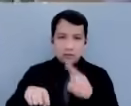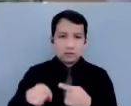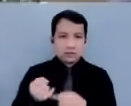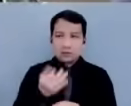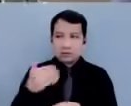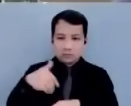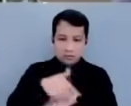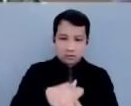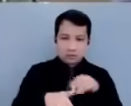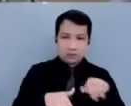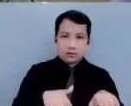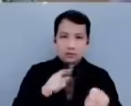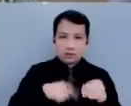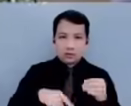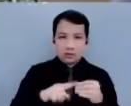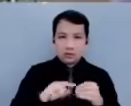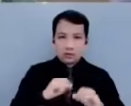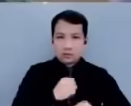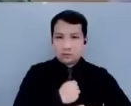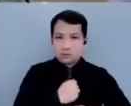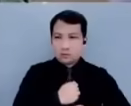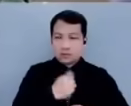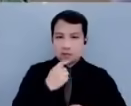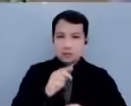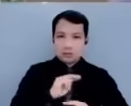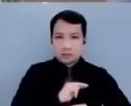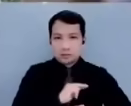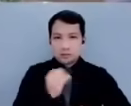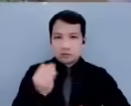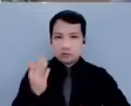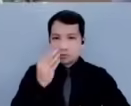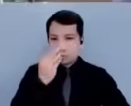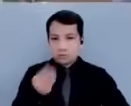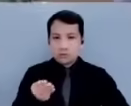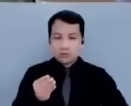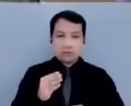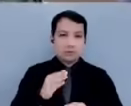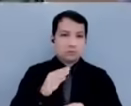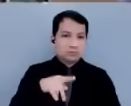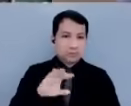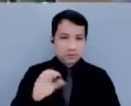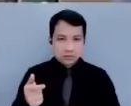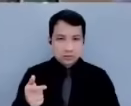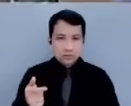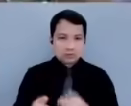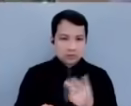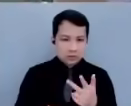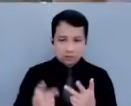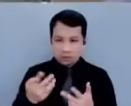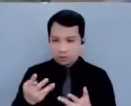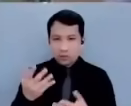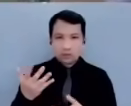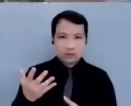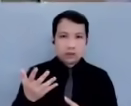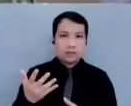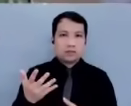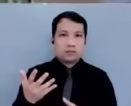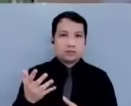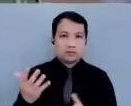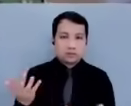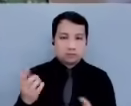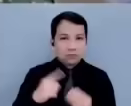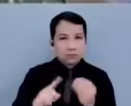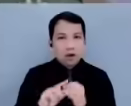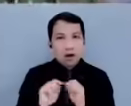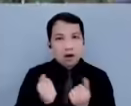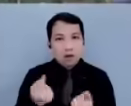na Marines, iilan lang na Navy, iilan lang na Coast Guard. Minsan 3, 4, 5, yun ganun lang. Eh, paano